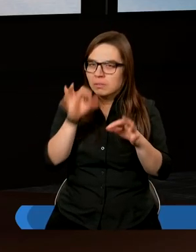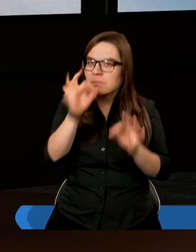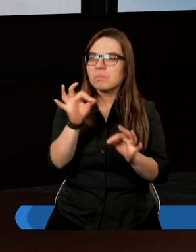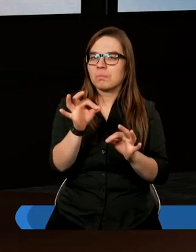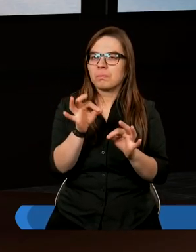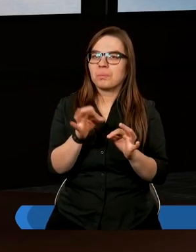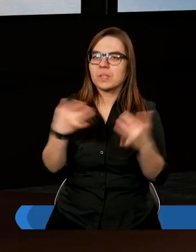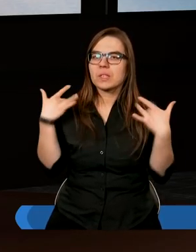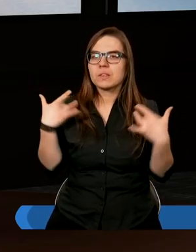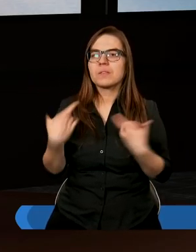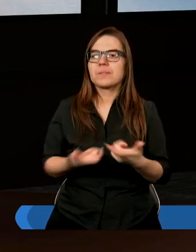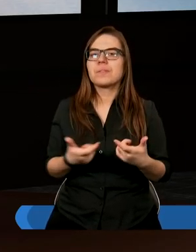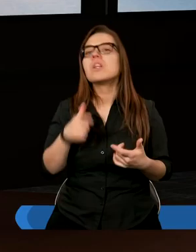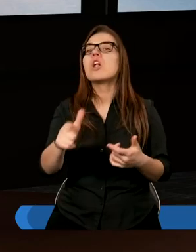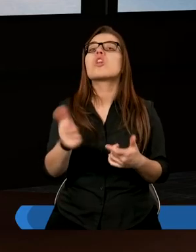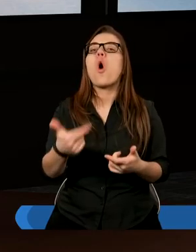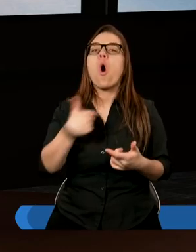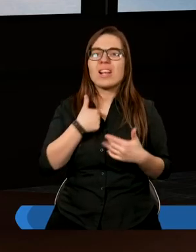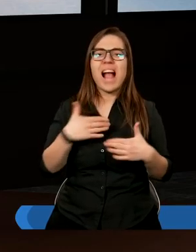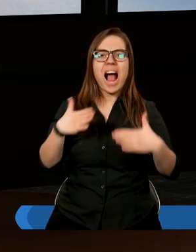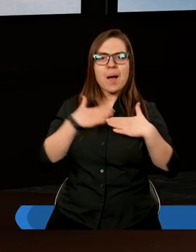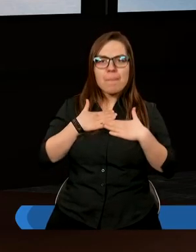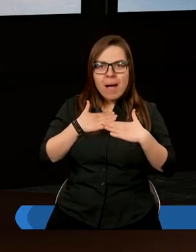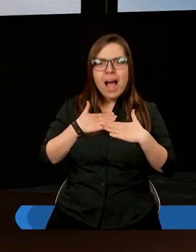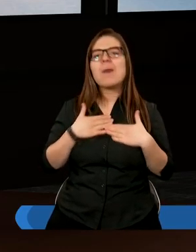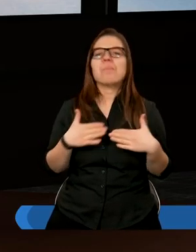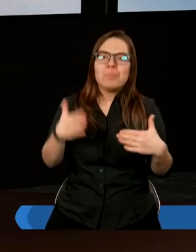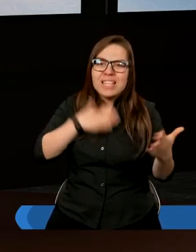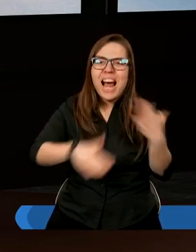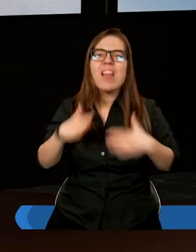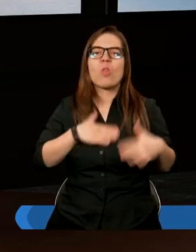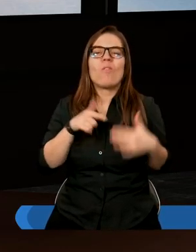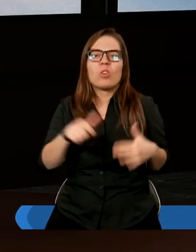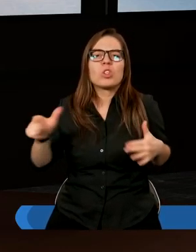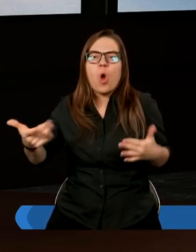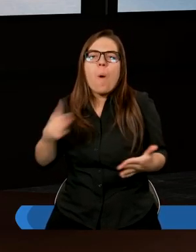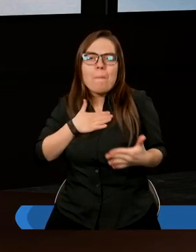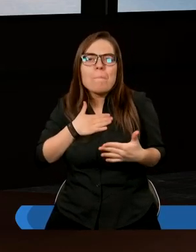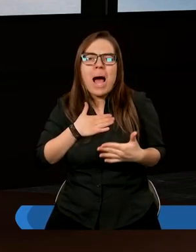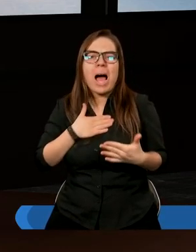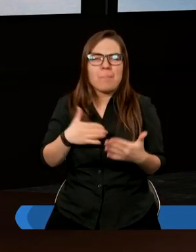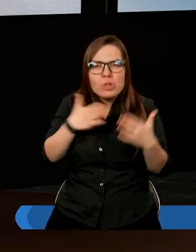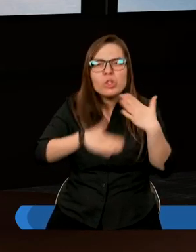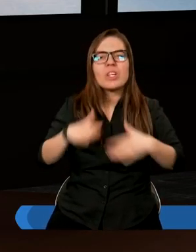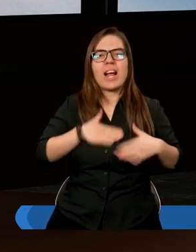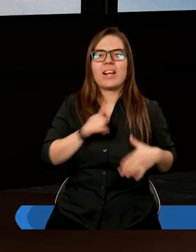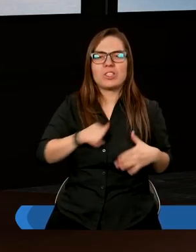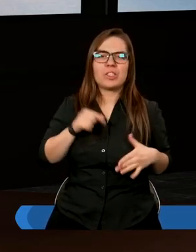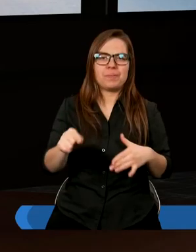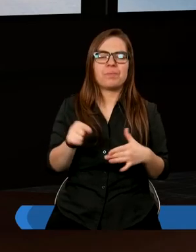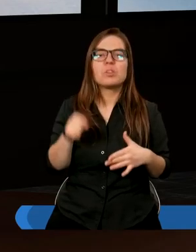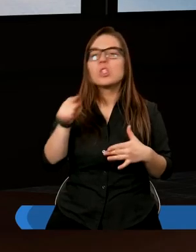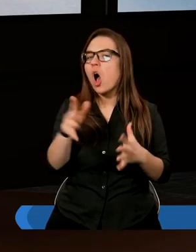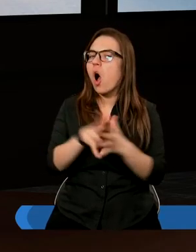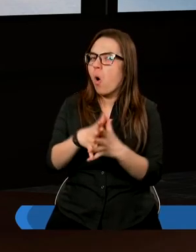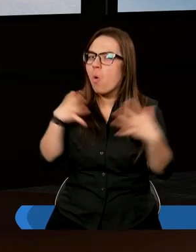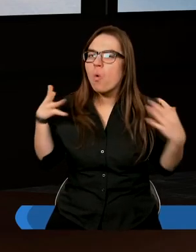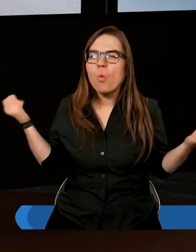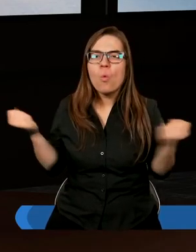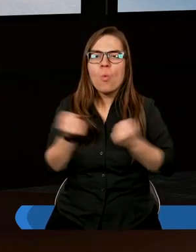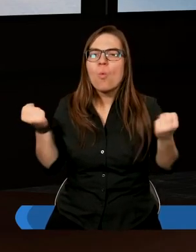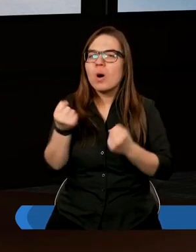poprzestawać na tym, co się ma i być zadowolonym z tego, co się ma. To jest bardzo wielki dar,